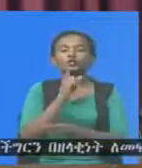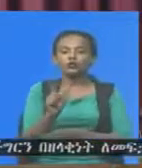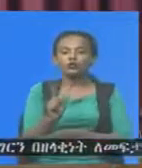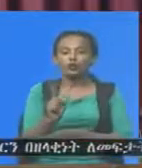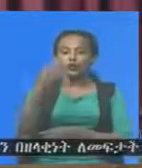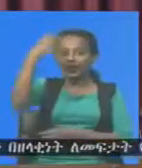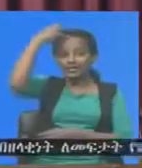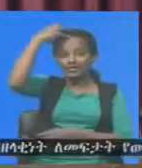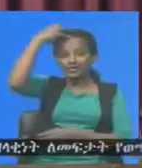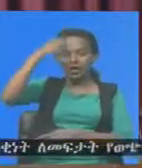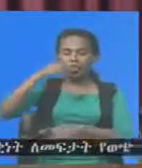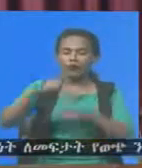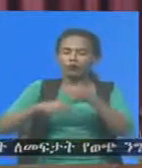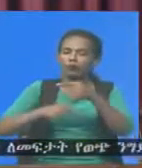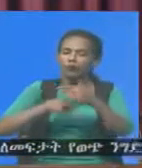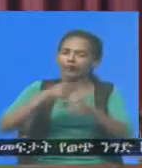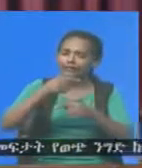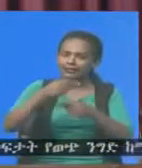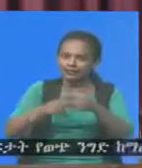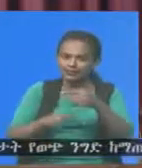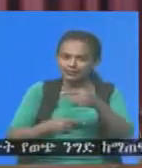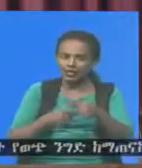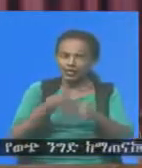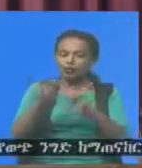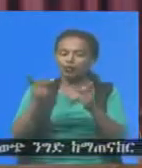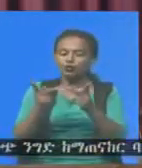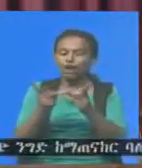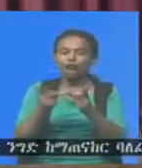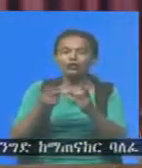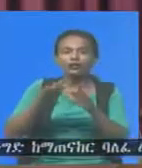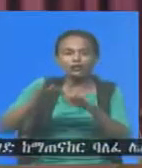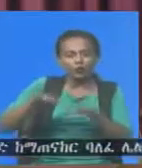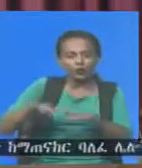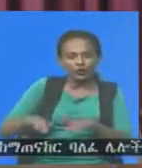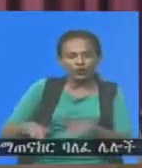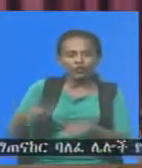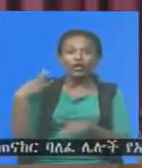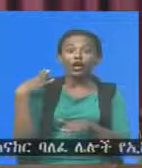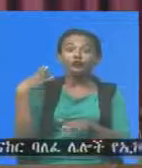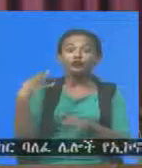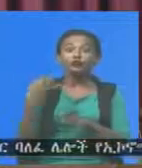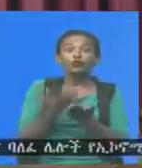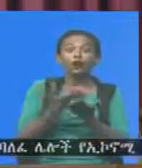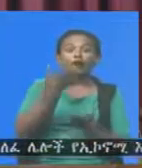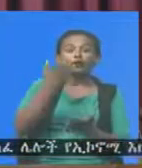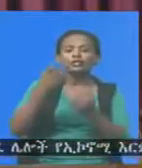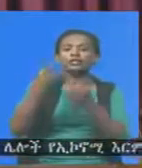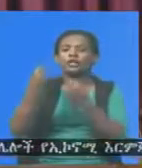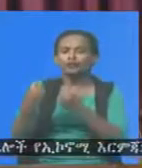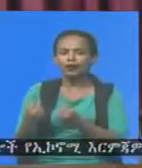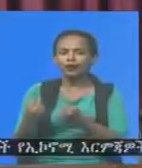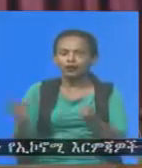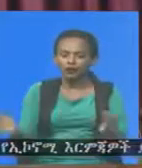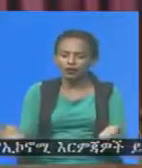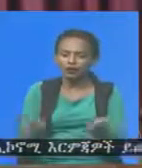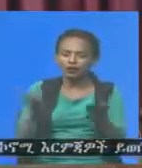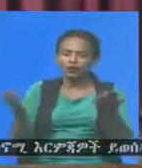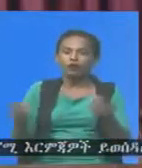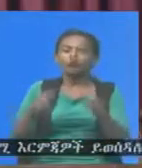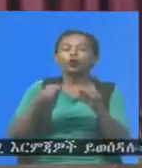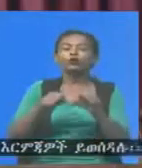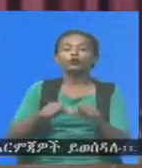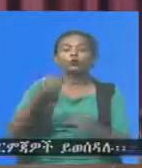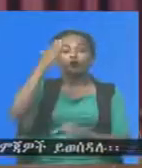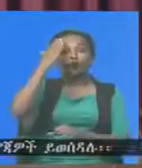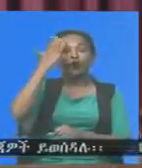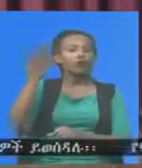መንግስት በሂደት ስፍራ የለቀቀ የግሉን ሴክተር ያጠናከረ መቆየቱ ይታወቃል